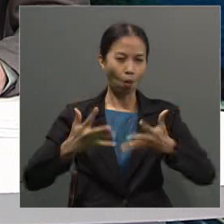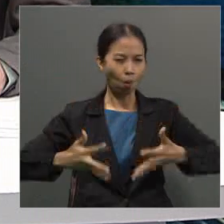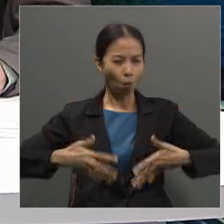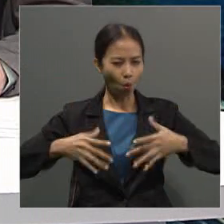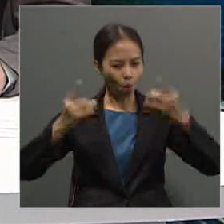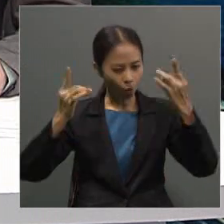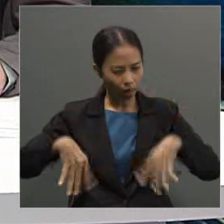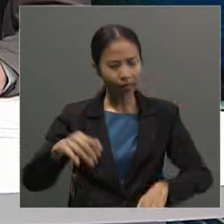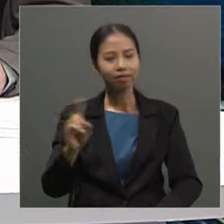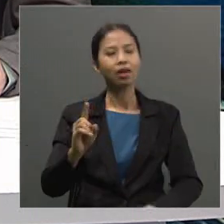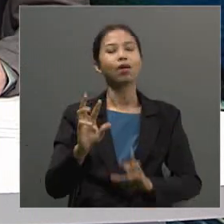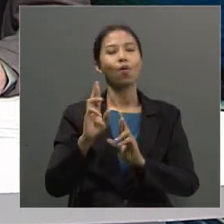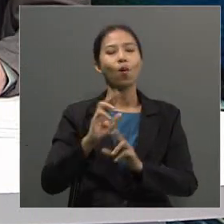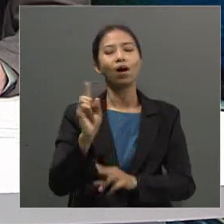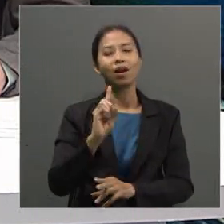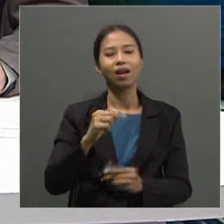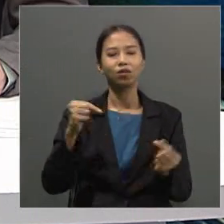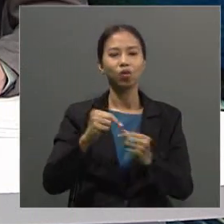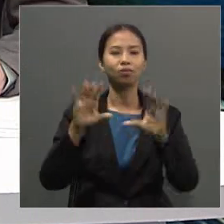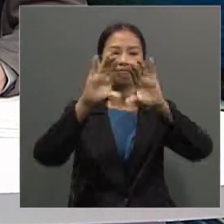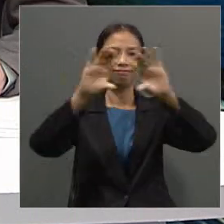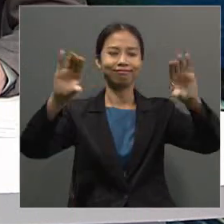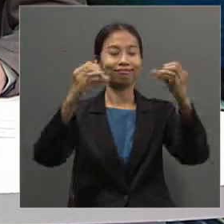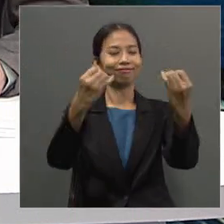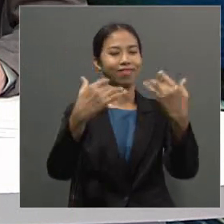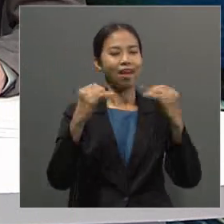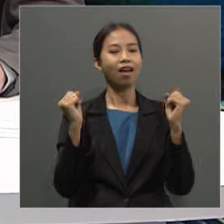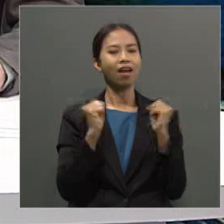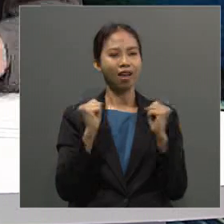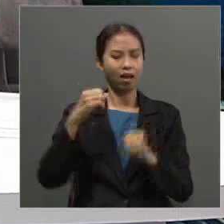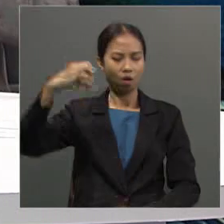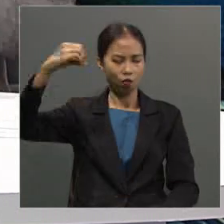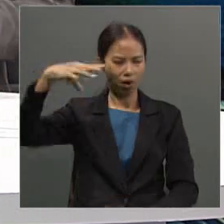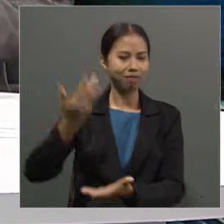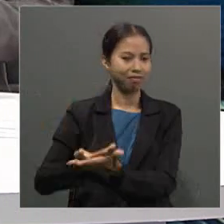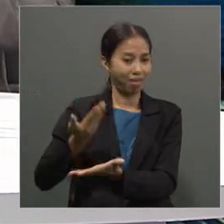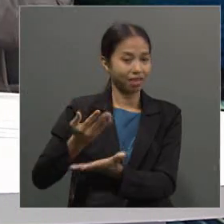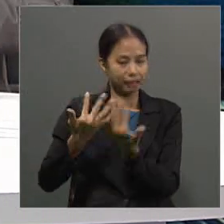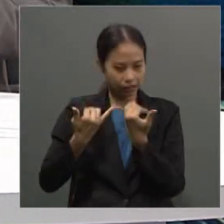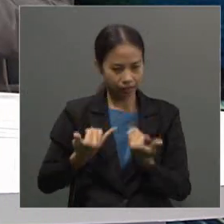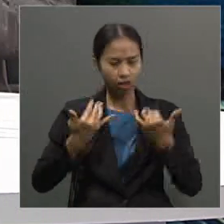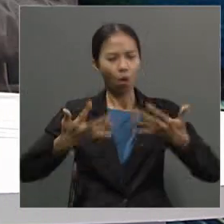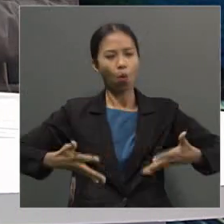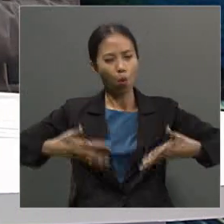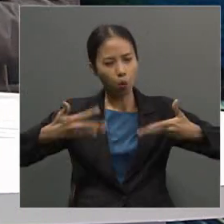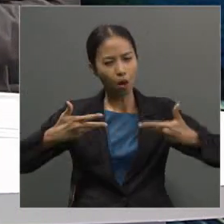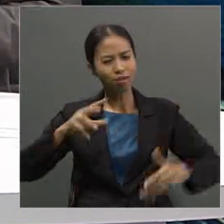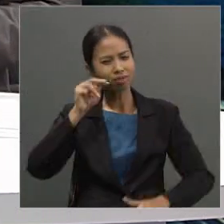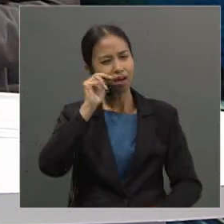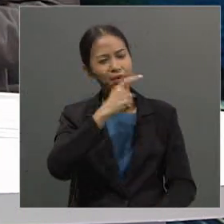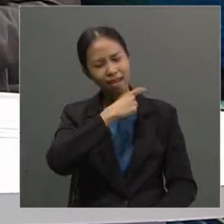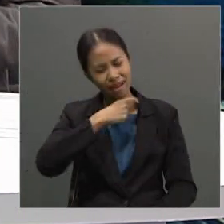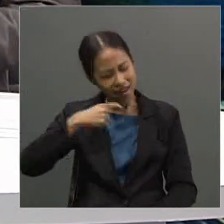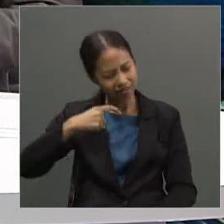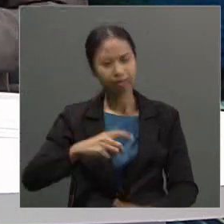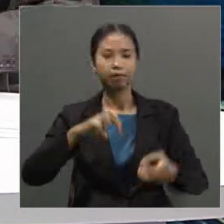เตรียมค่าไฟกันให้ดีเพราะว่าต้องเปิดแอร์กันในช่วงหน้าร้อนแบบนี้แต่พอร้อนแบบนี้แล้งแบบนี้หลายพื้น